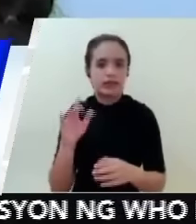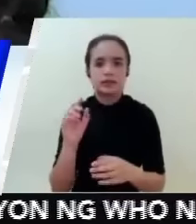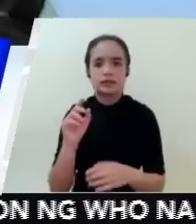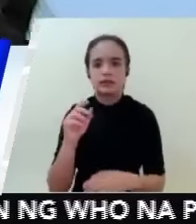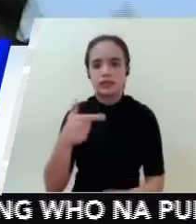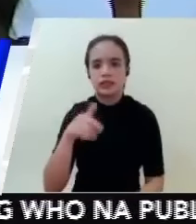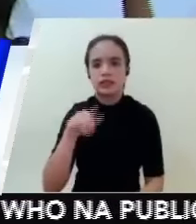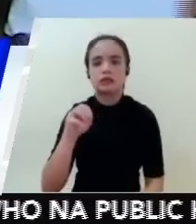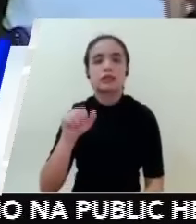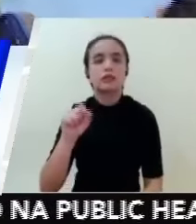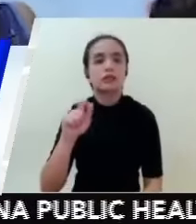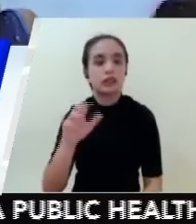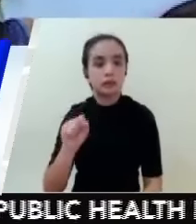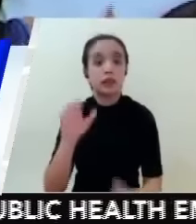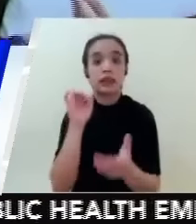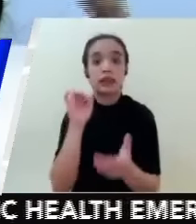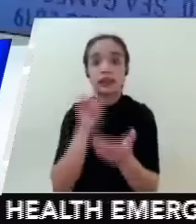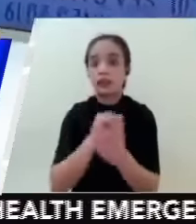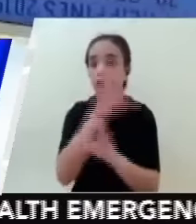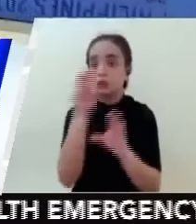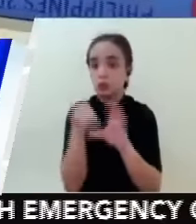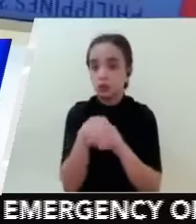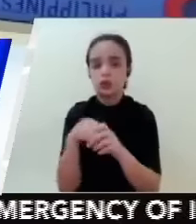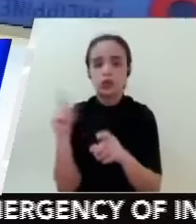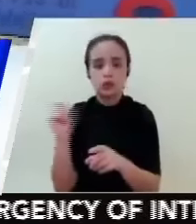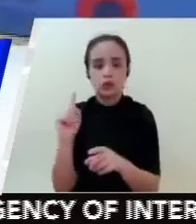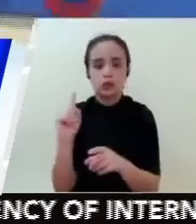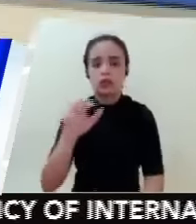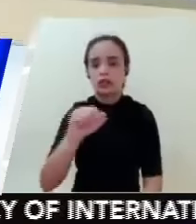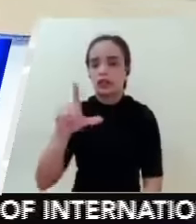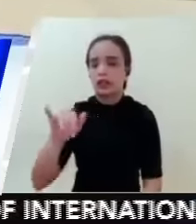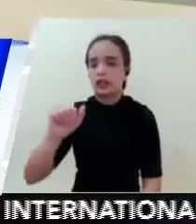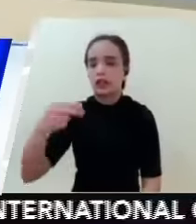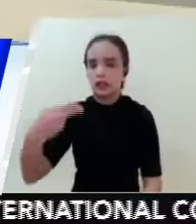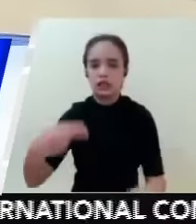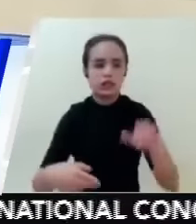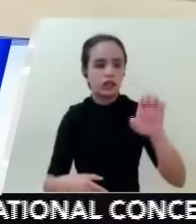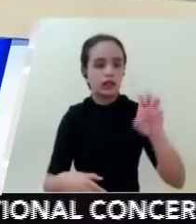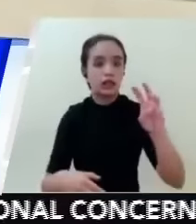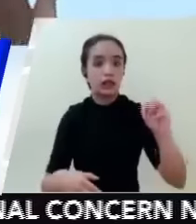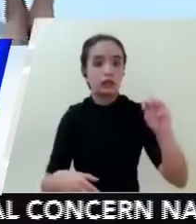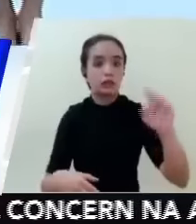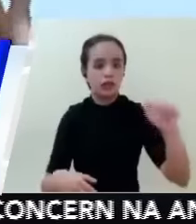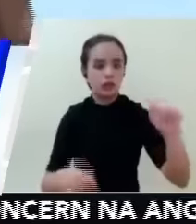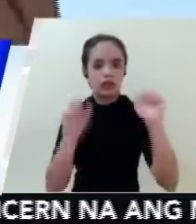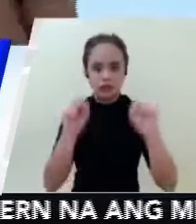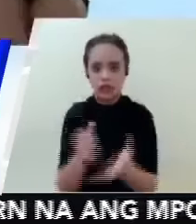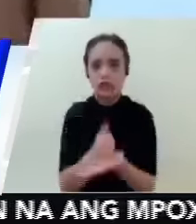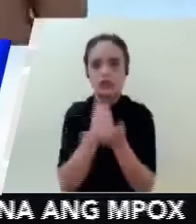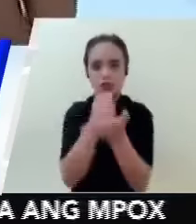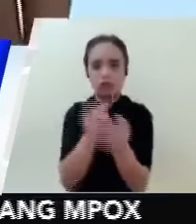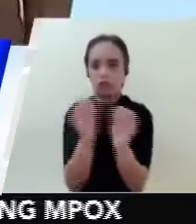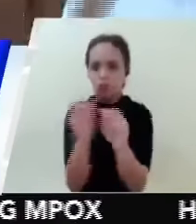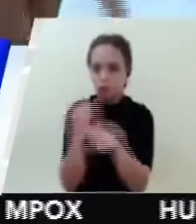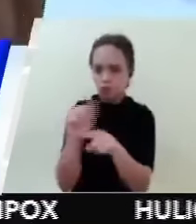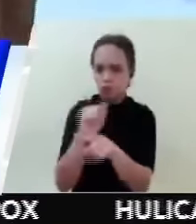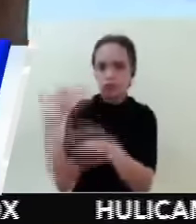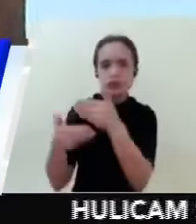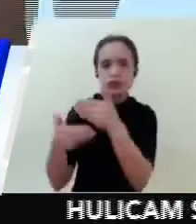Parte rin ito ng advasya nina Aliyah at Emma na makatulong sa paghubog ng next generation gymnast ng